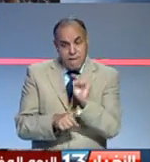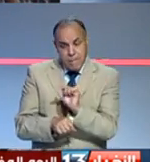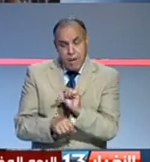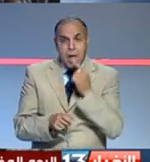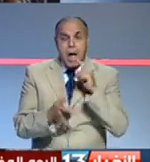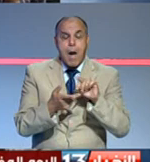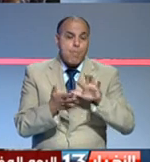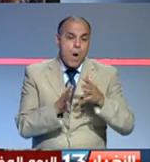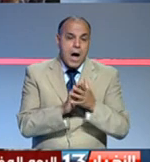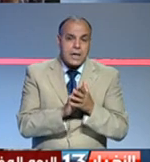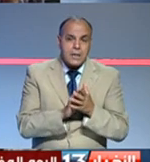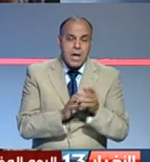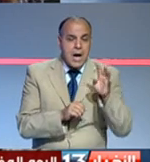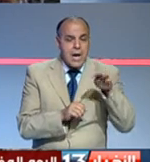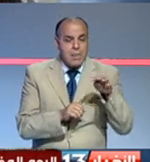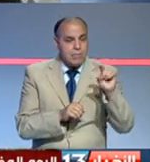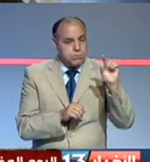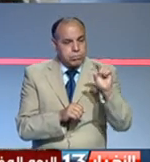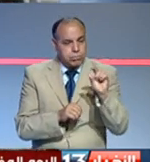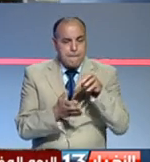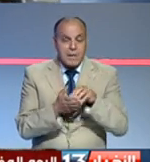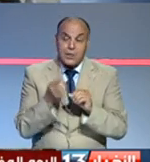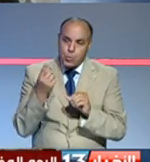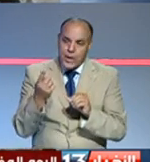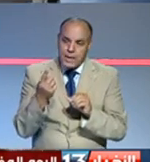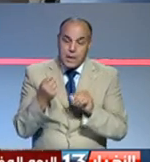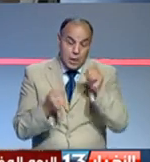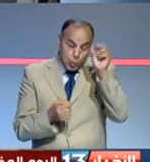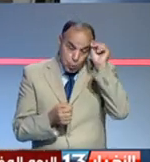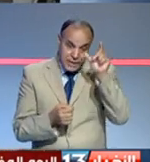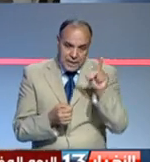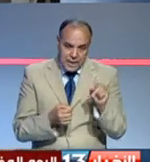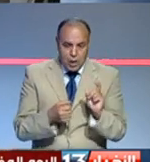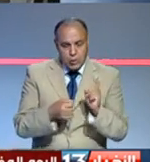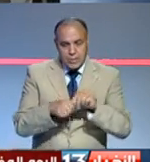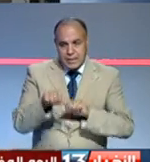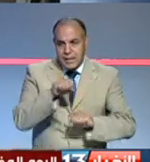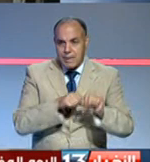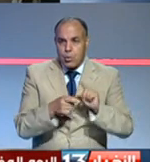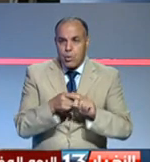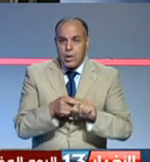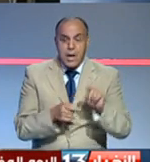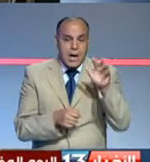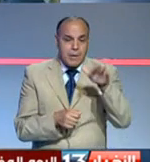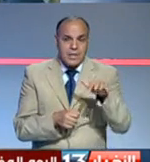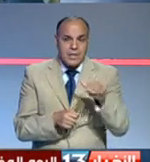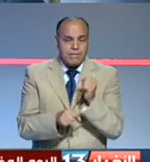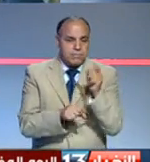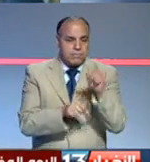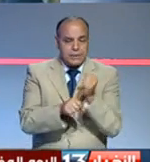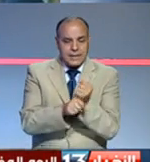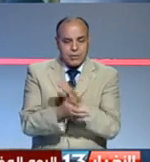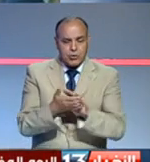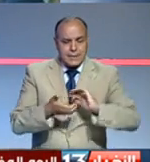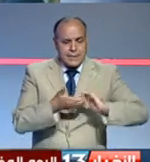اي بمعدل اربعه الاف جرعه لكل يوم الوطني يساهم في تنظيمه اكثر من خمسه الاف متطوع من عديد